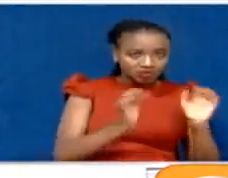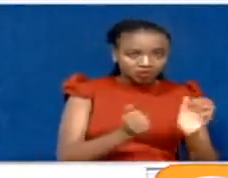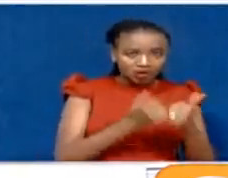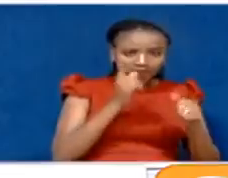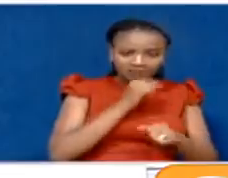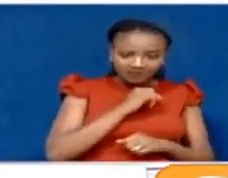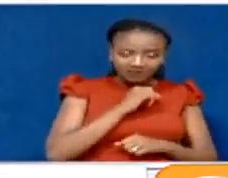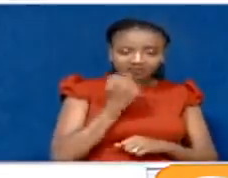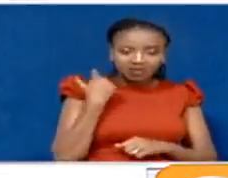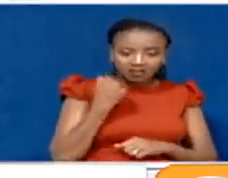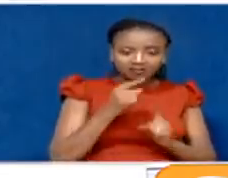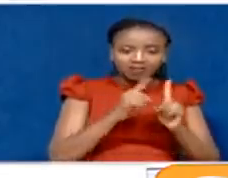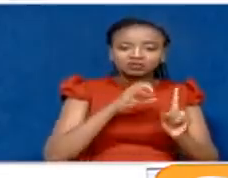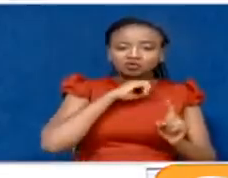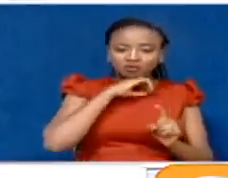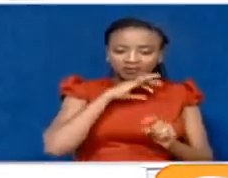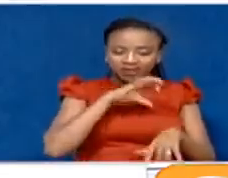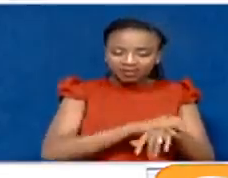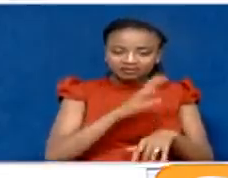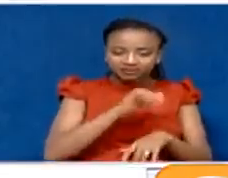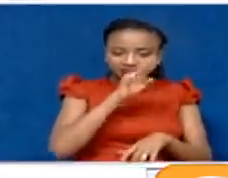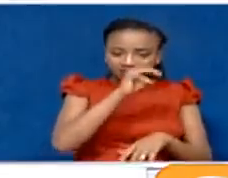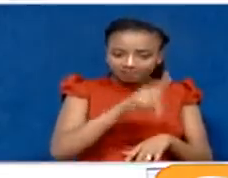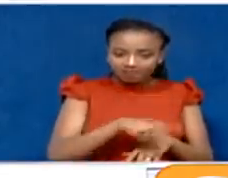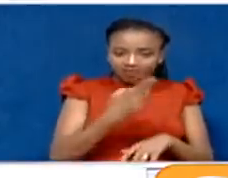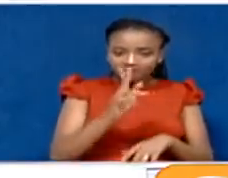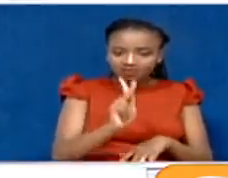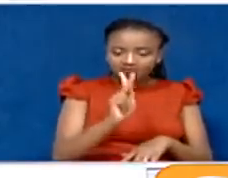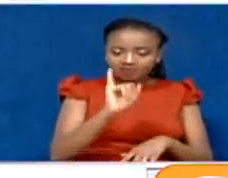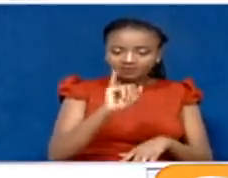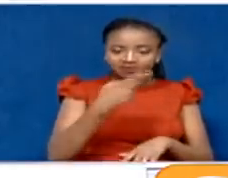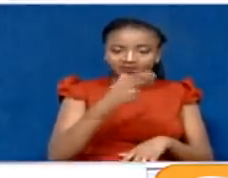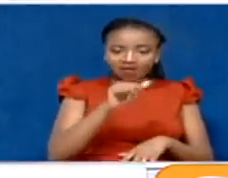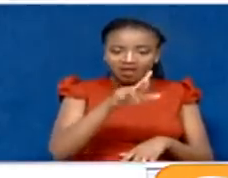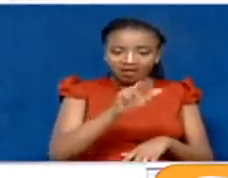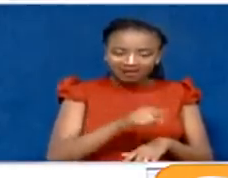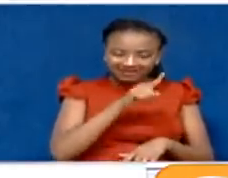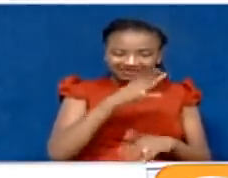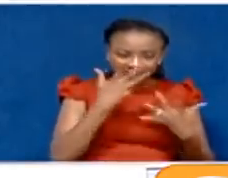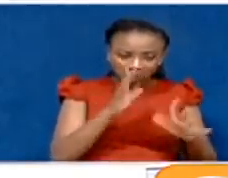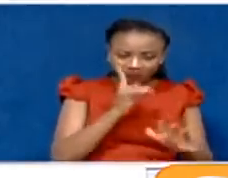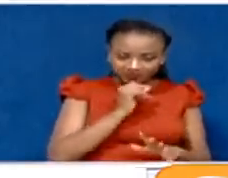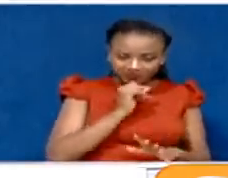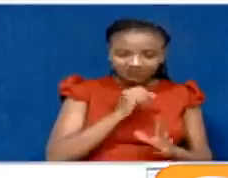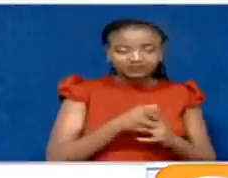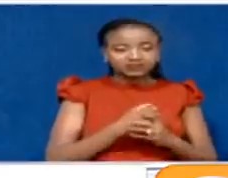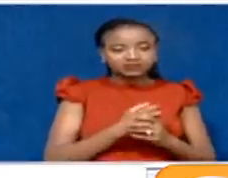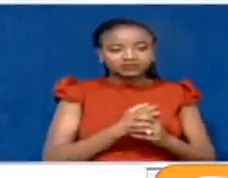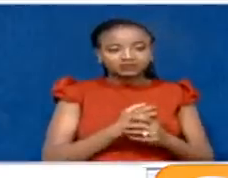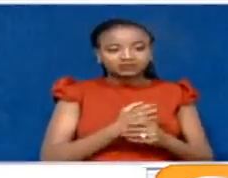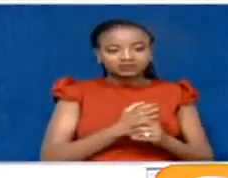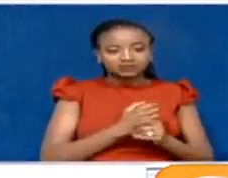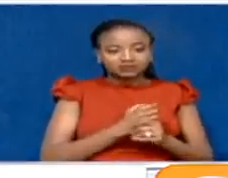Jumanne. Hii ni kufuatia malalamishi ya mbunge wa sasa Jane Kihara aliyepoteza kwenye mchujo huo dhidi aliyekuwa mbunge John